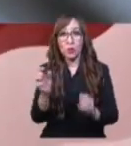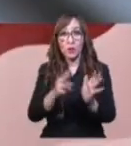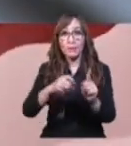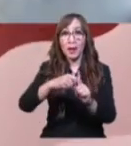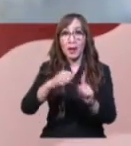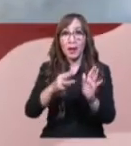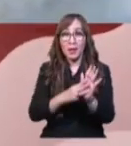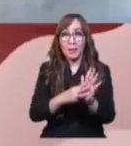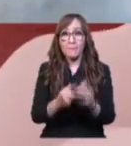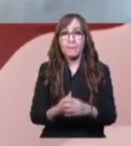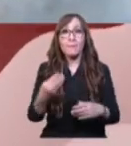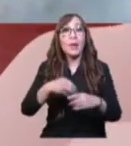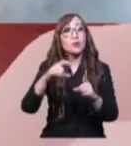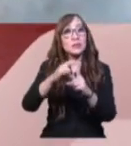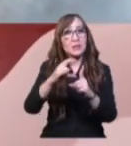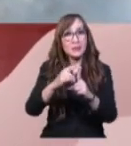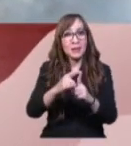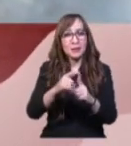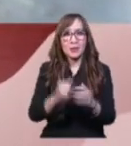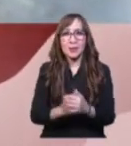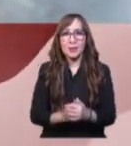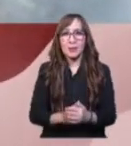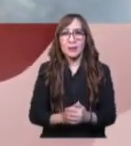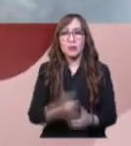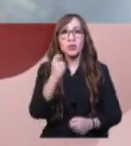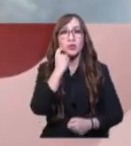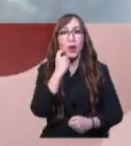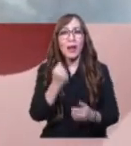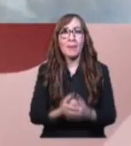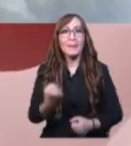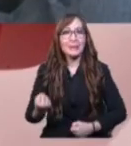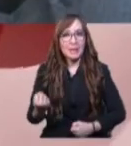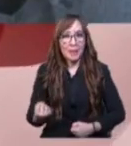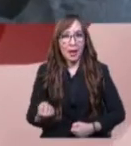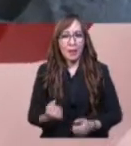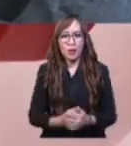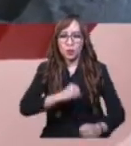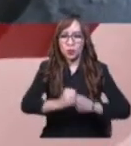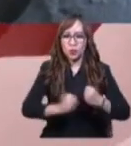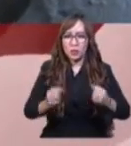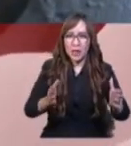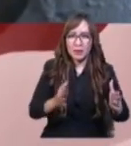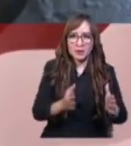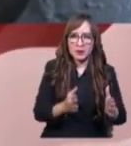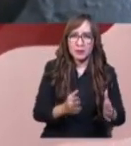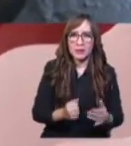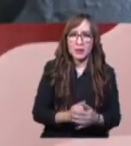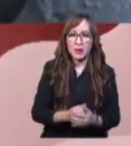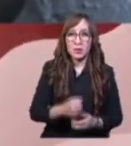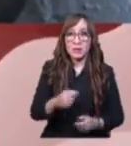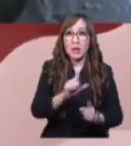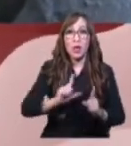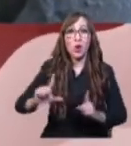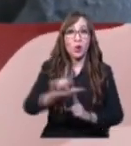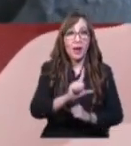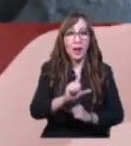nih, 99%-nya. Nah, itu satu ya. Jadi yang usaha kecil itu kemana onboardingnya? Itu di marketplace lokal